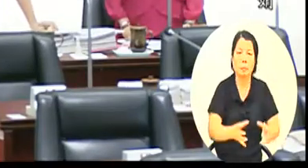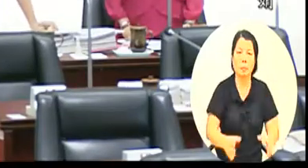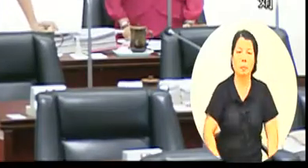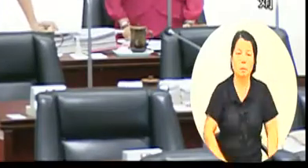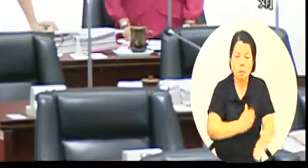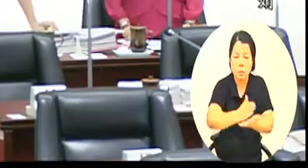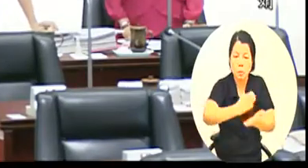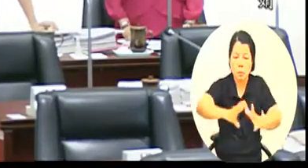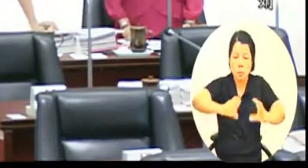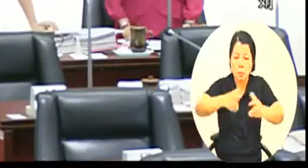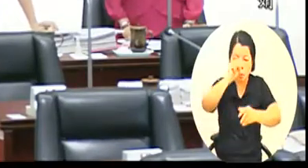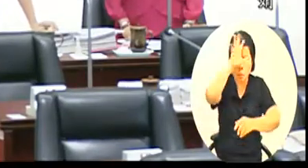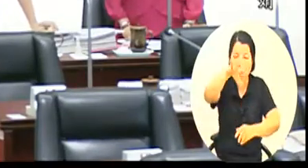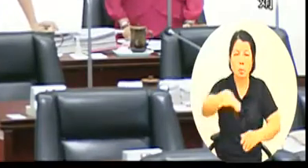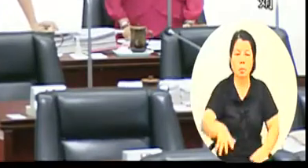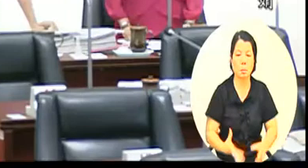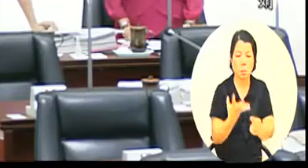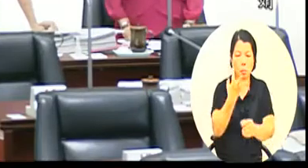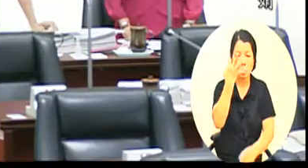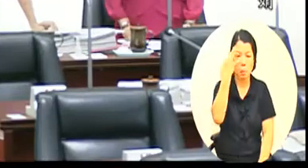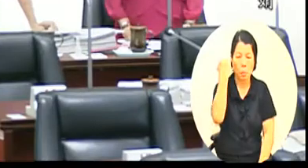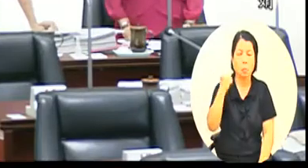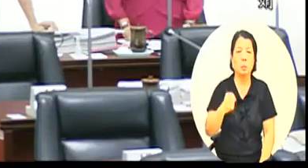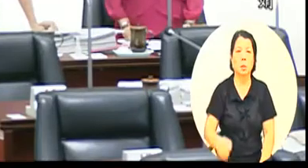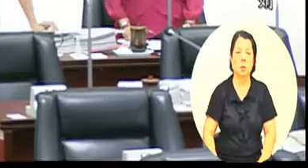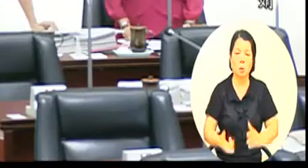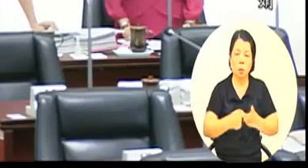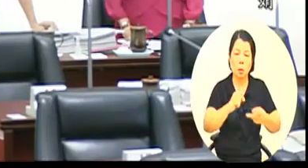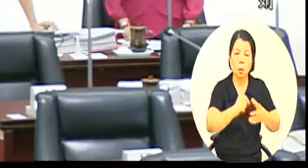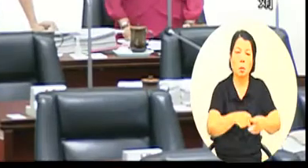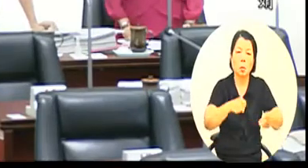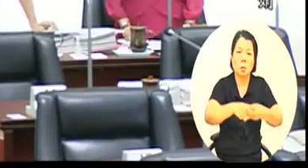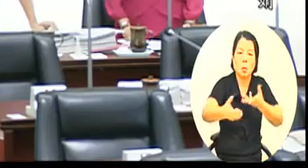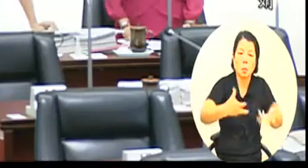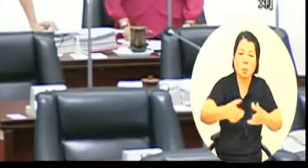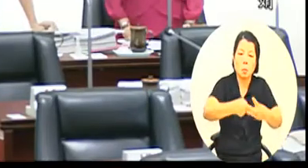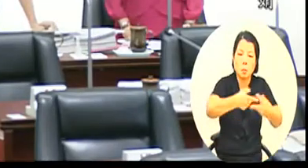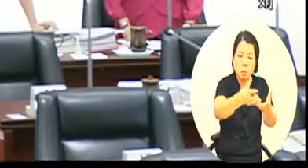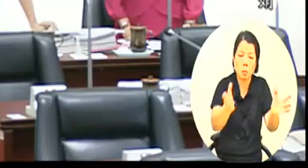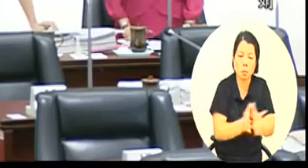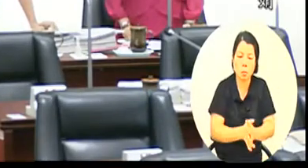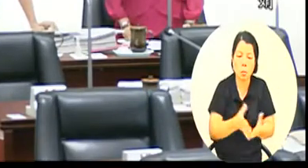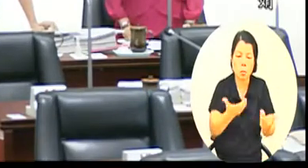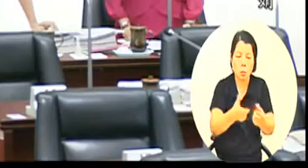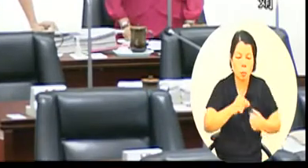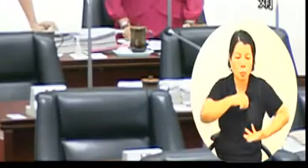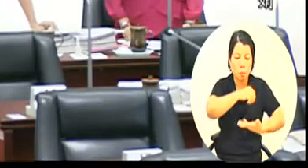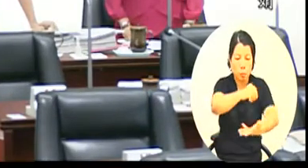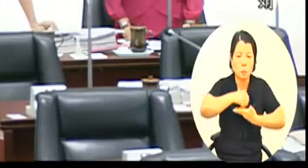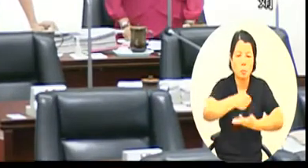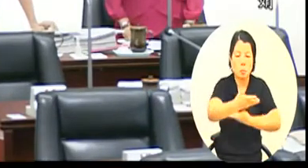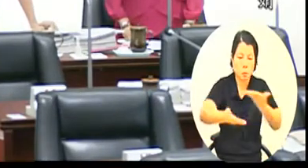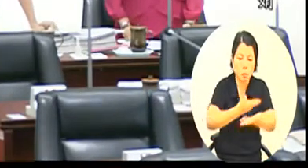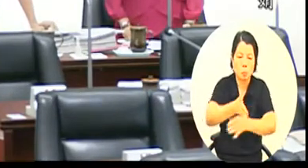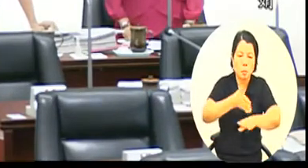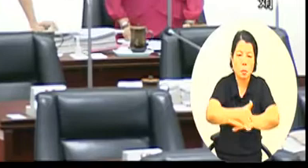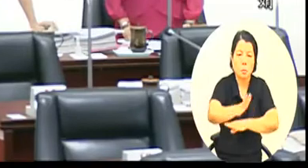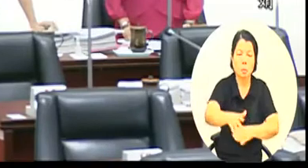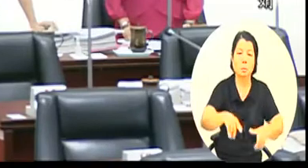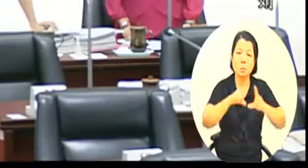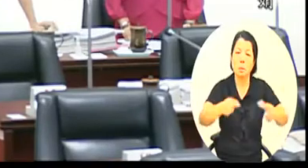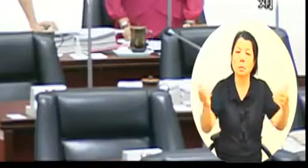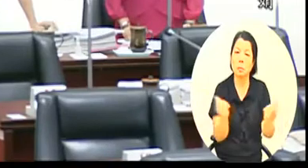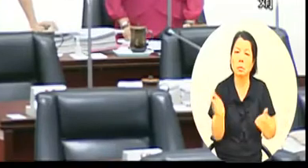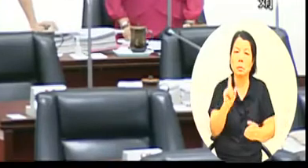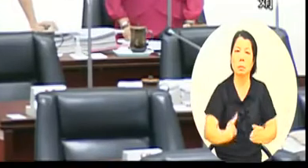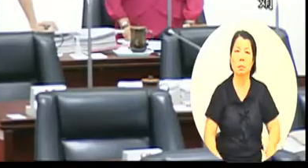党团在几天前跟我们公务小组所交换的意见，就是最大的问题就是为什